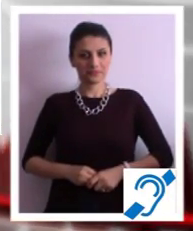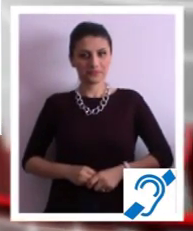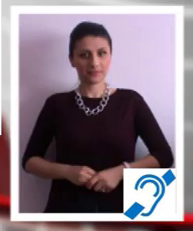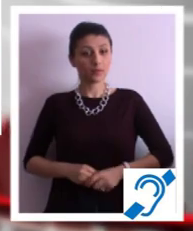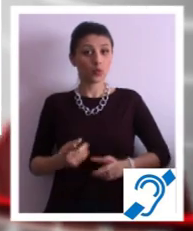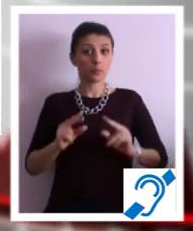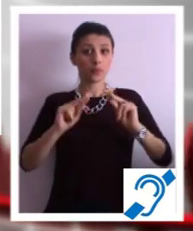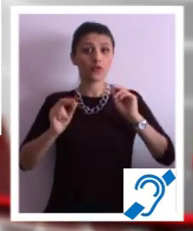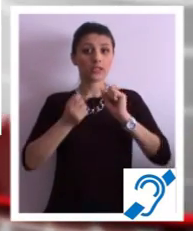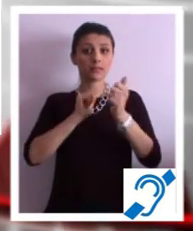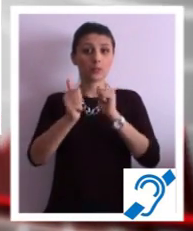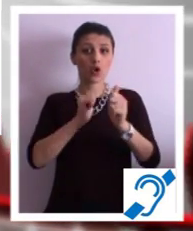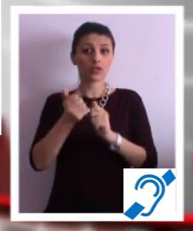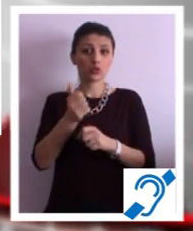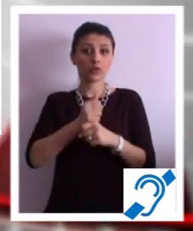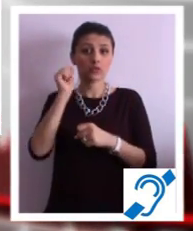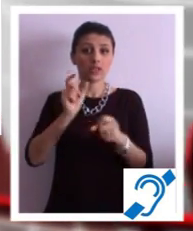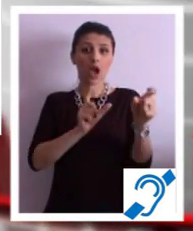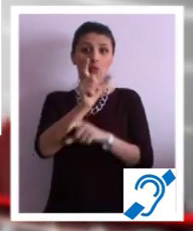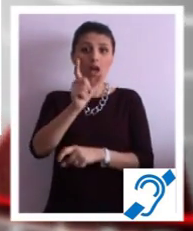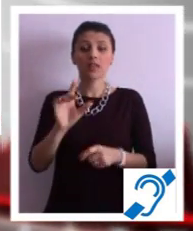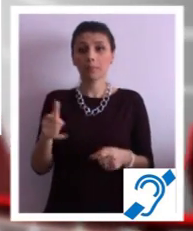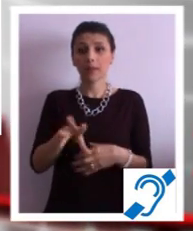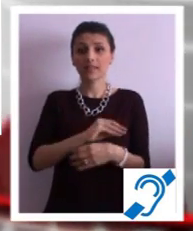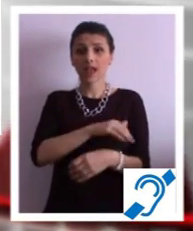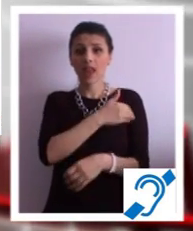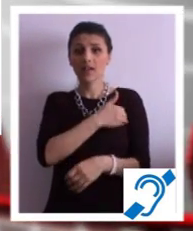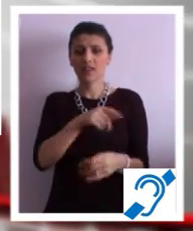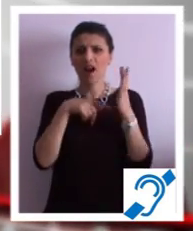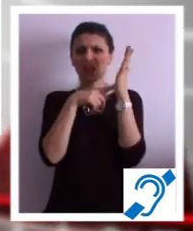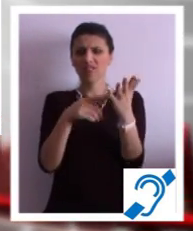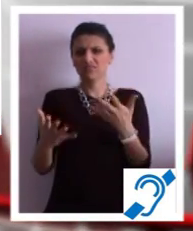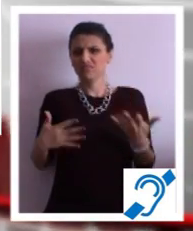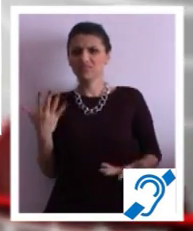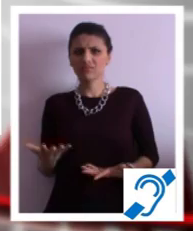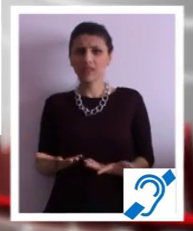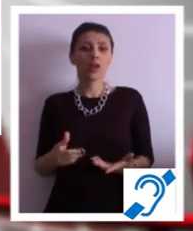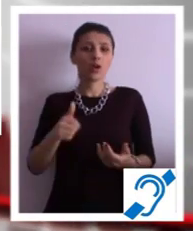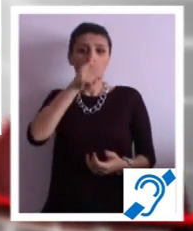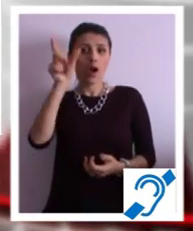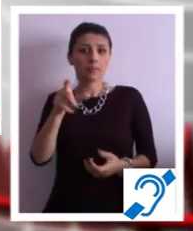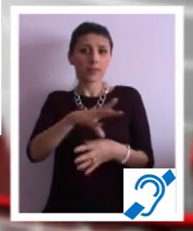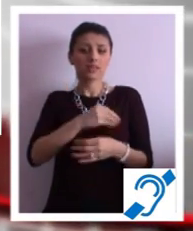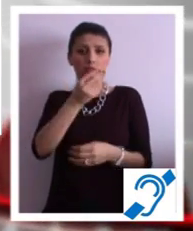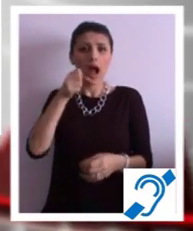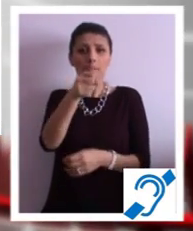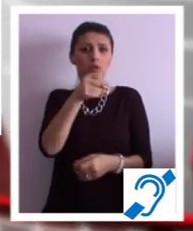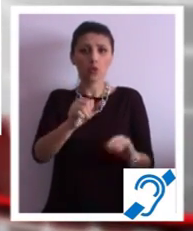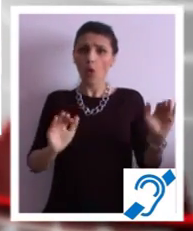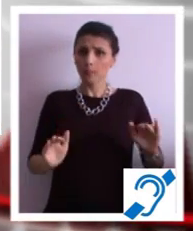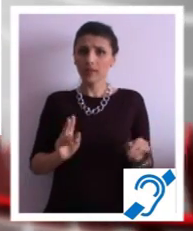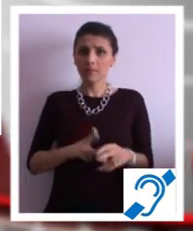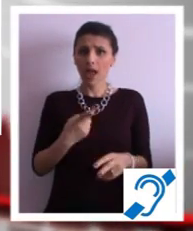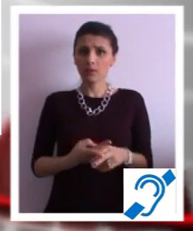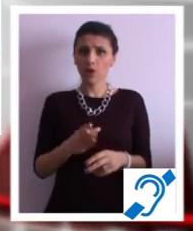Un profesor de sport din Arceș este acuzat de părinții unor elevi de comportament deviant. Oamenii susțin că le-a bătut copiii și, mai mult,